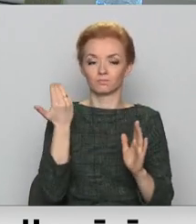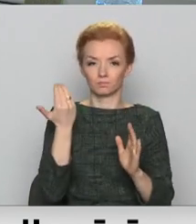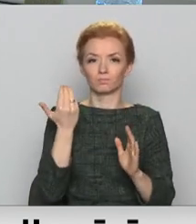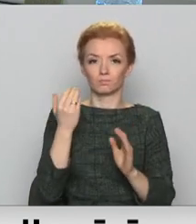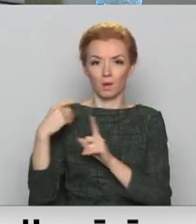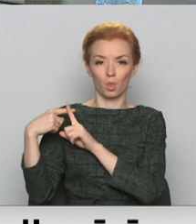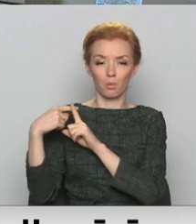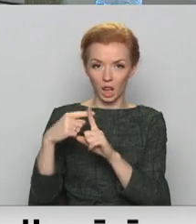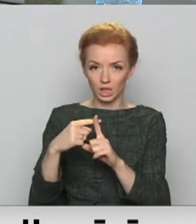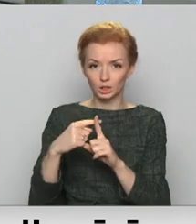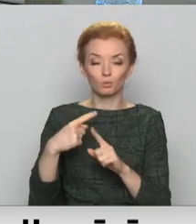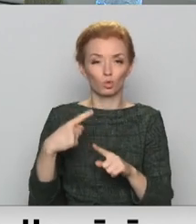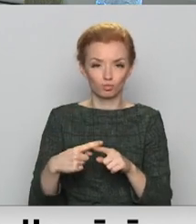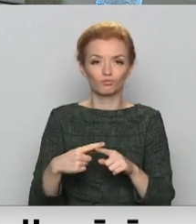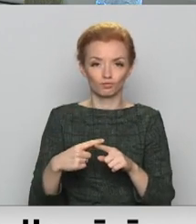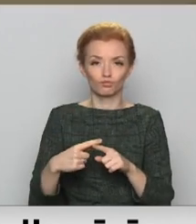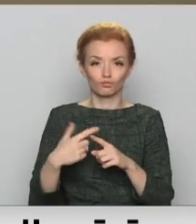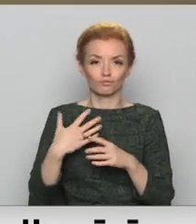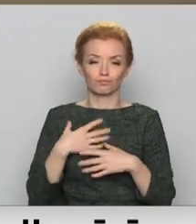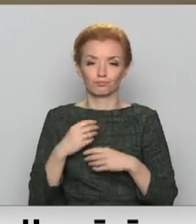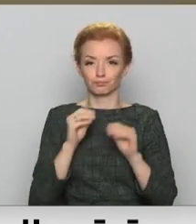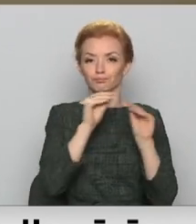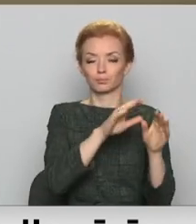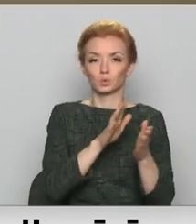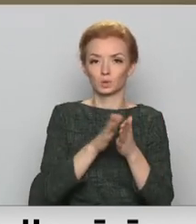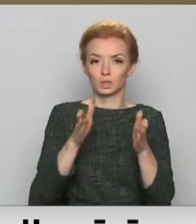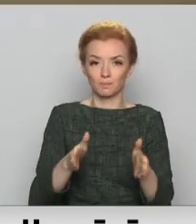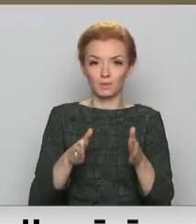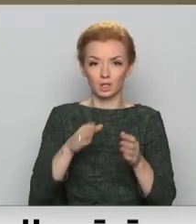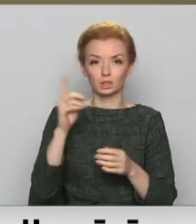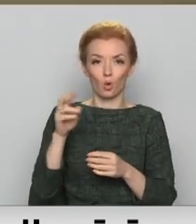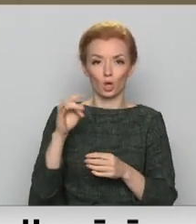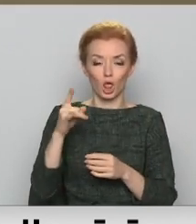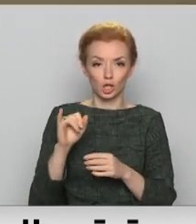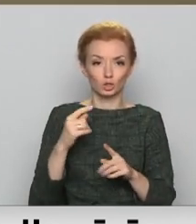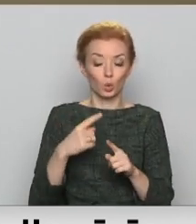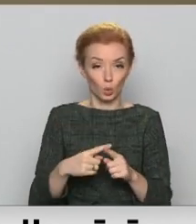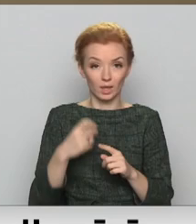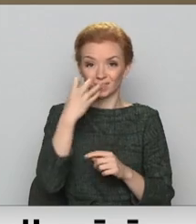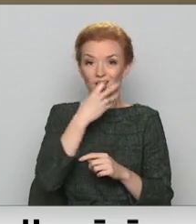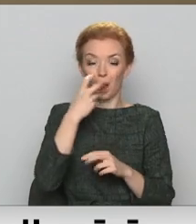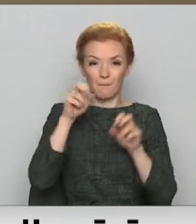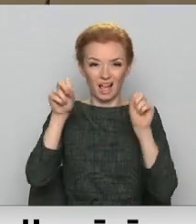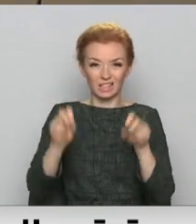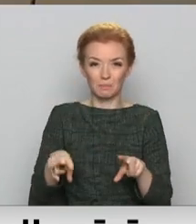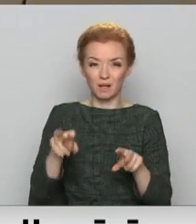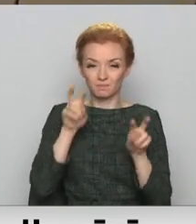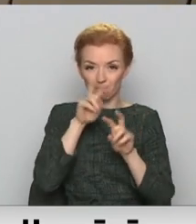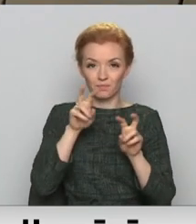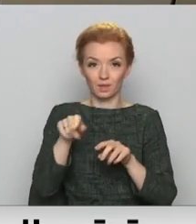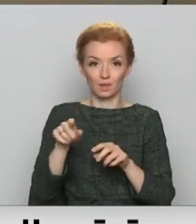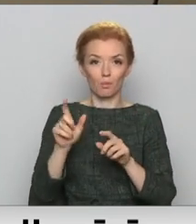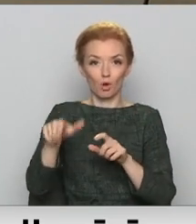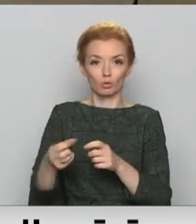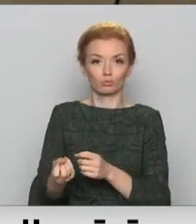palīdzību un mani aizvedu uz sauriešiem. Skābekļa koncentrātorus īpašus aparātus, kas paši ražo